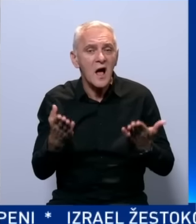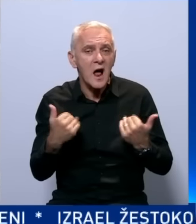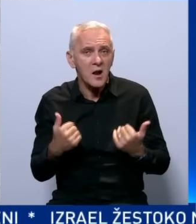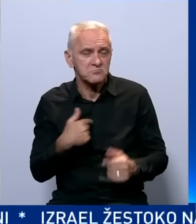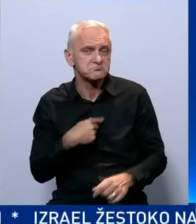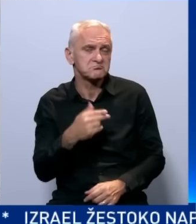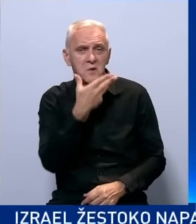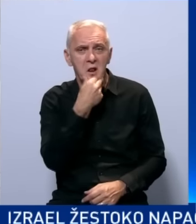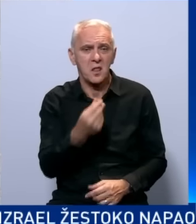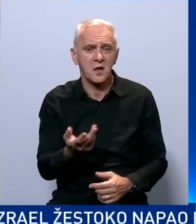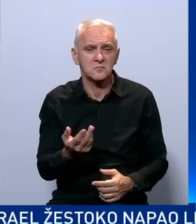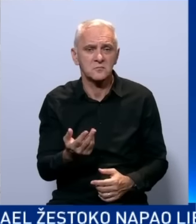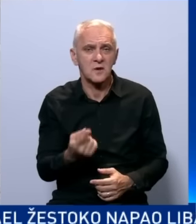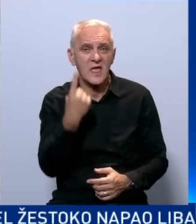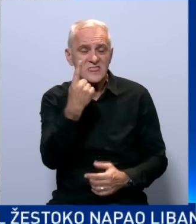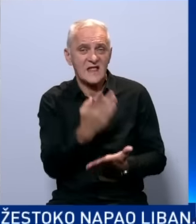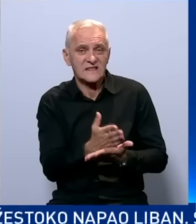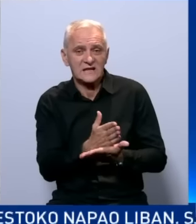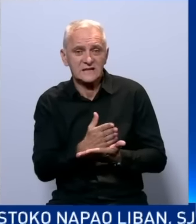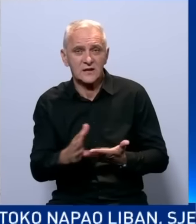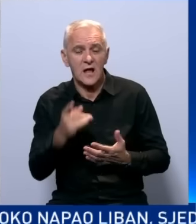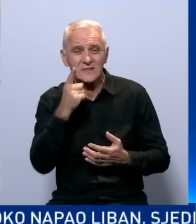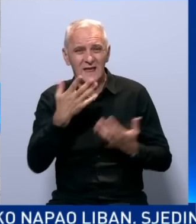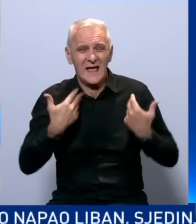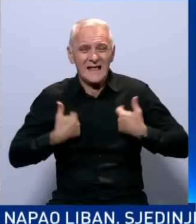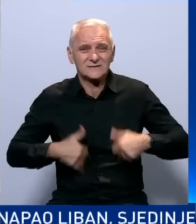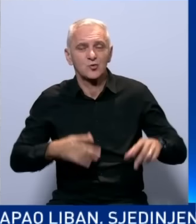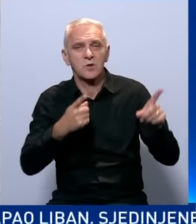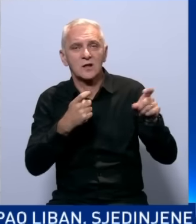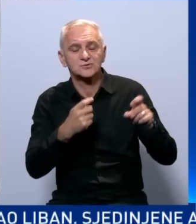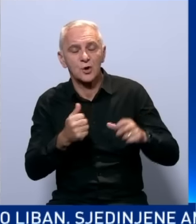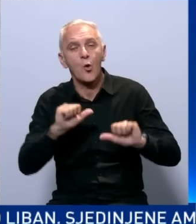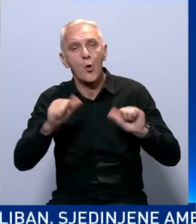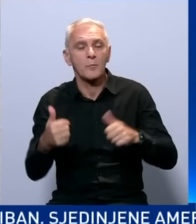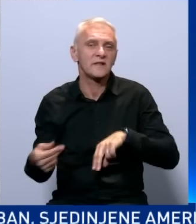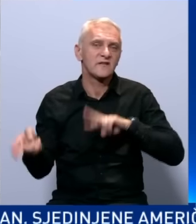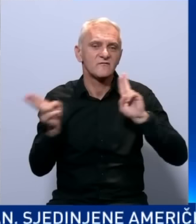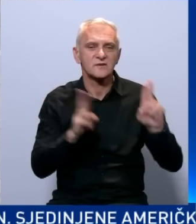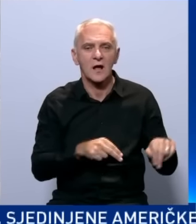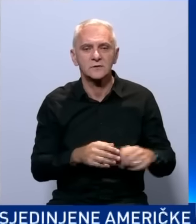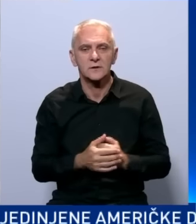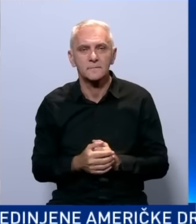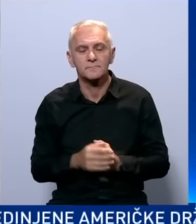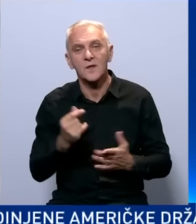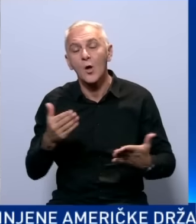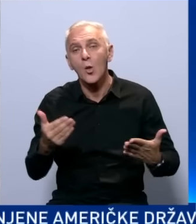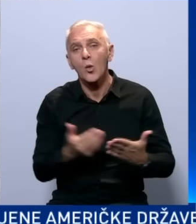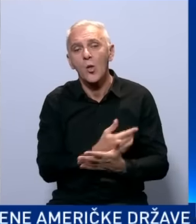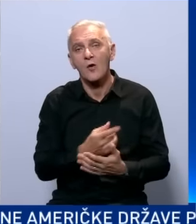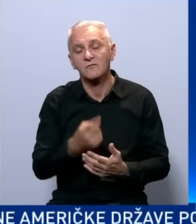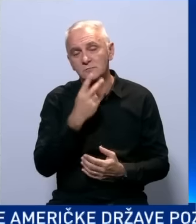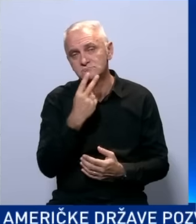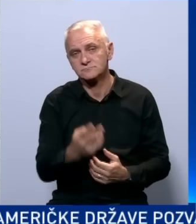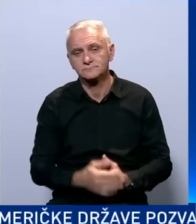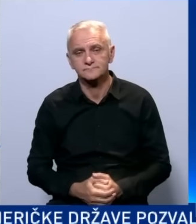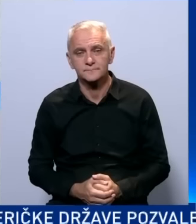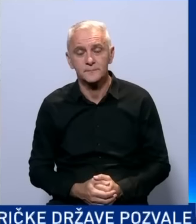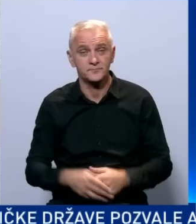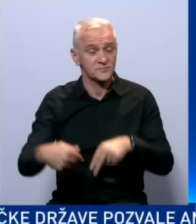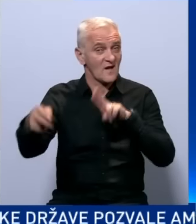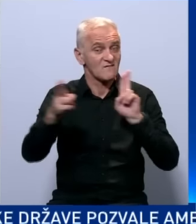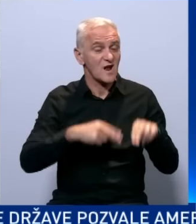je lijepo da se jedan dio te izgubljene istorije opet vrati u jednom malo novijem i jednom boljem izdanju.